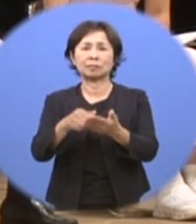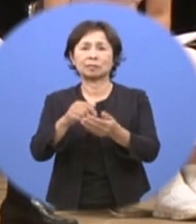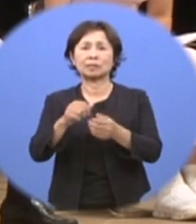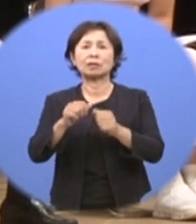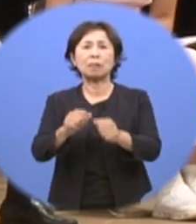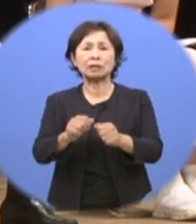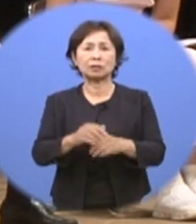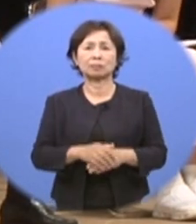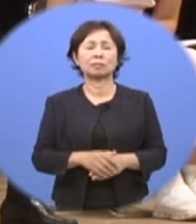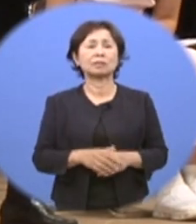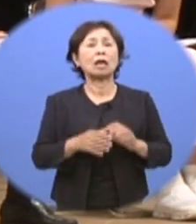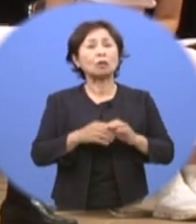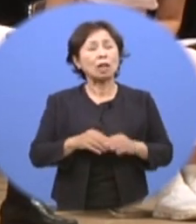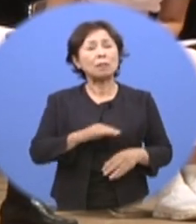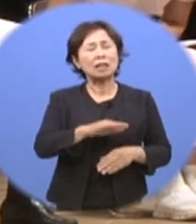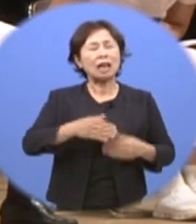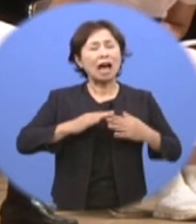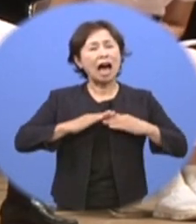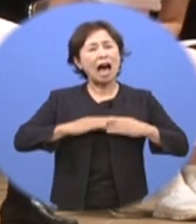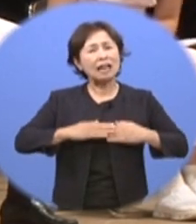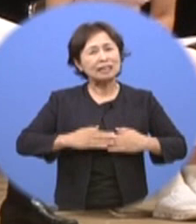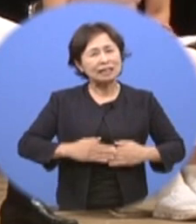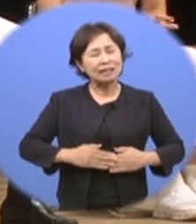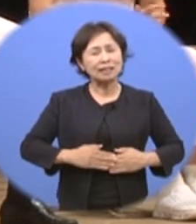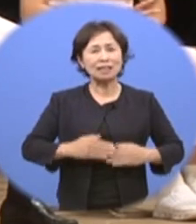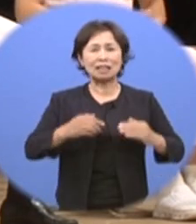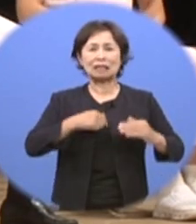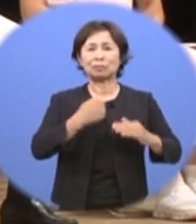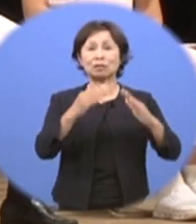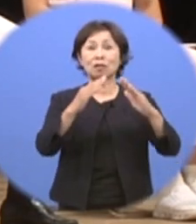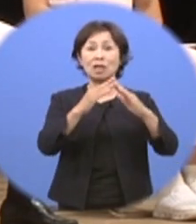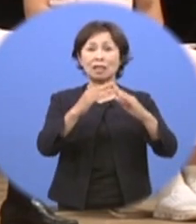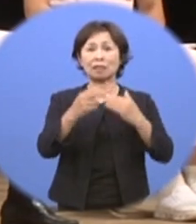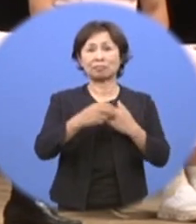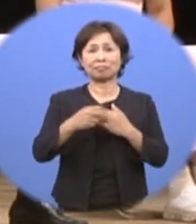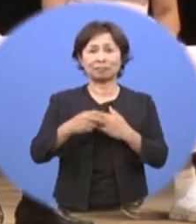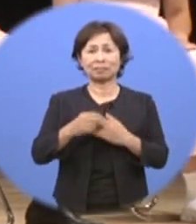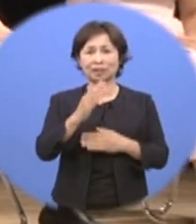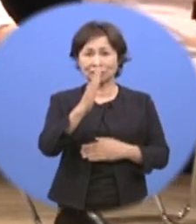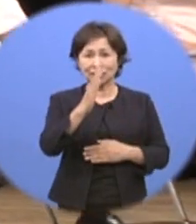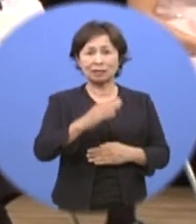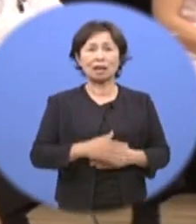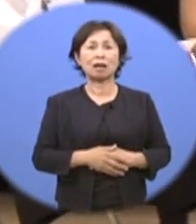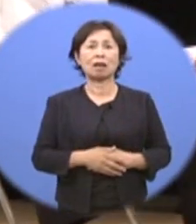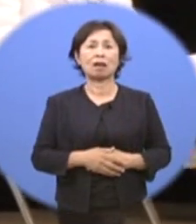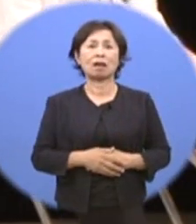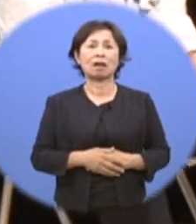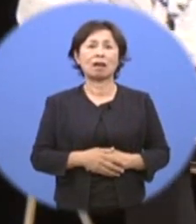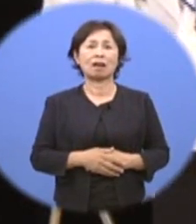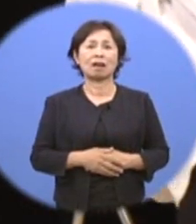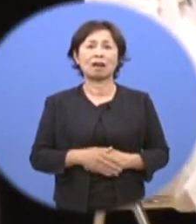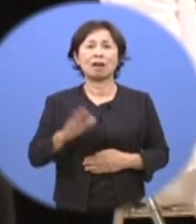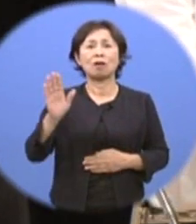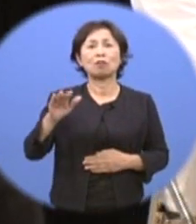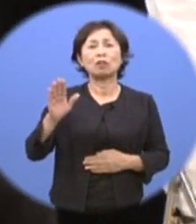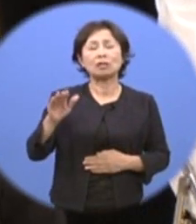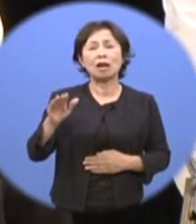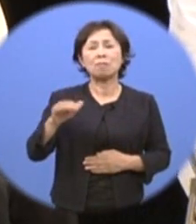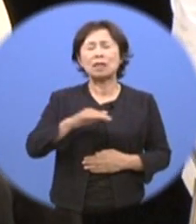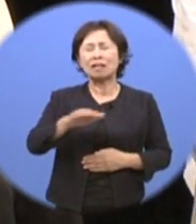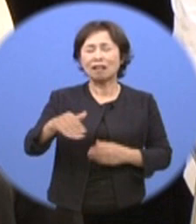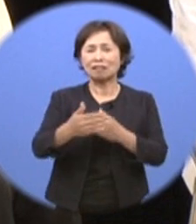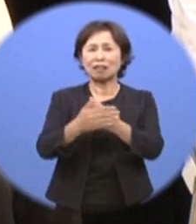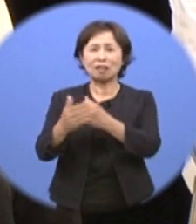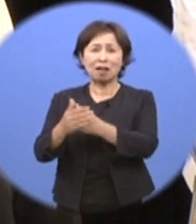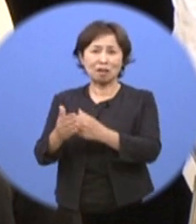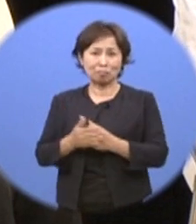から安心して自宅で療養なさってくださいね。 お父ちゃん、これだけ皆さんが支えてくれ